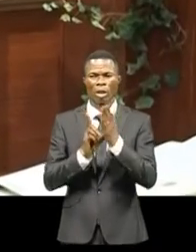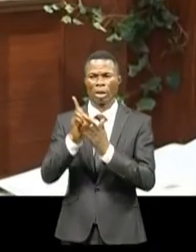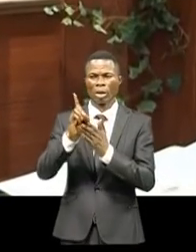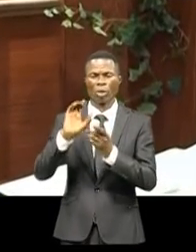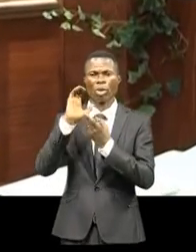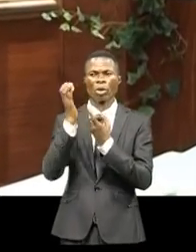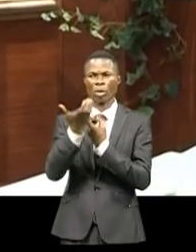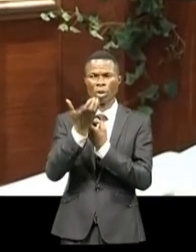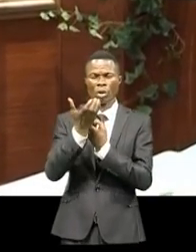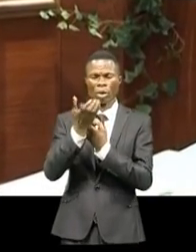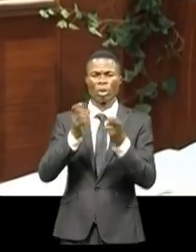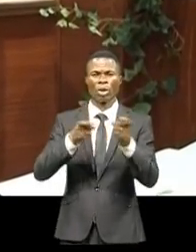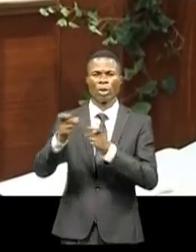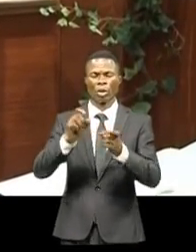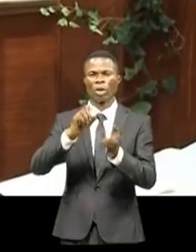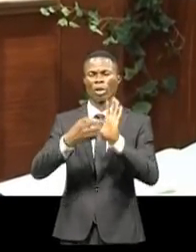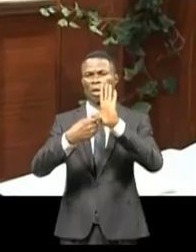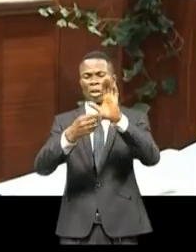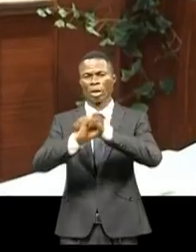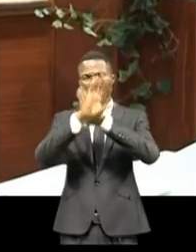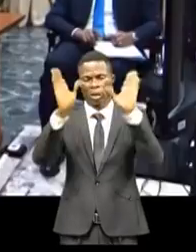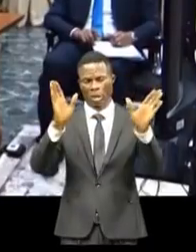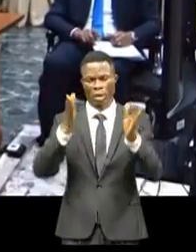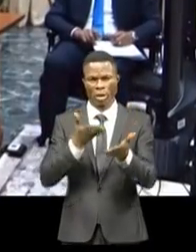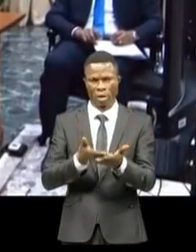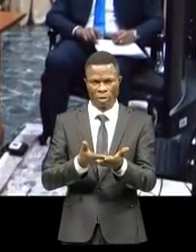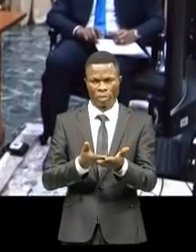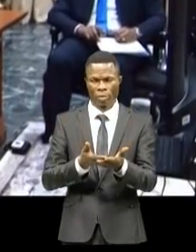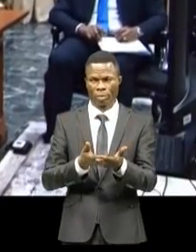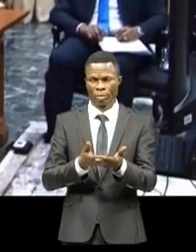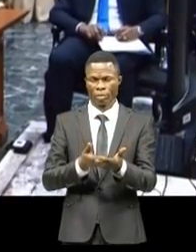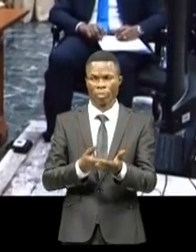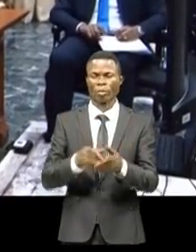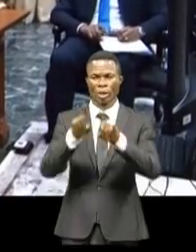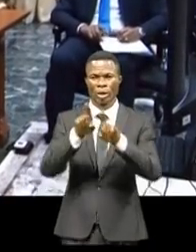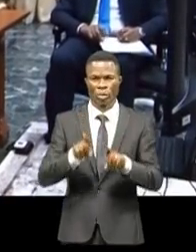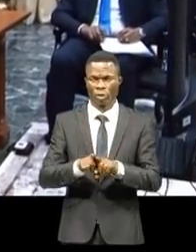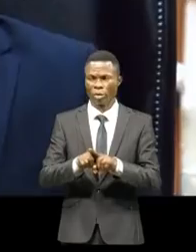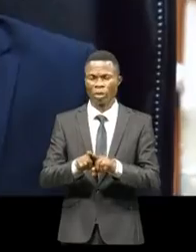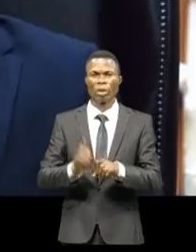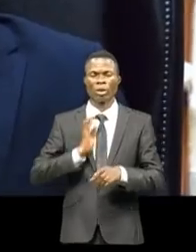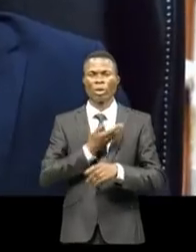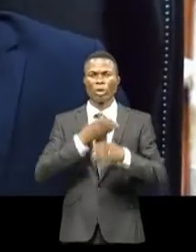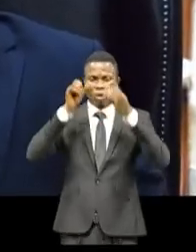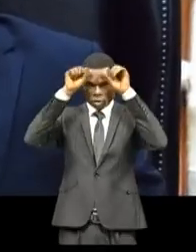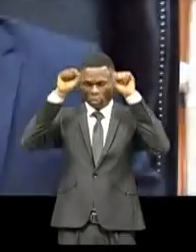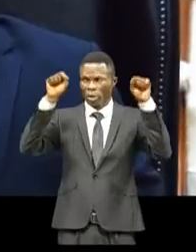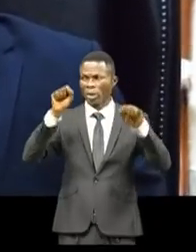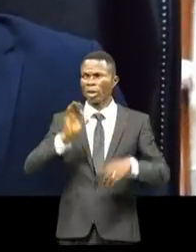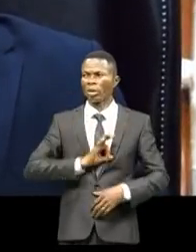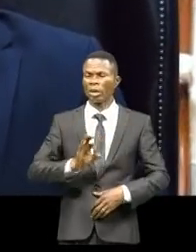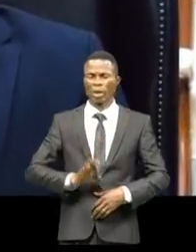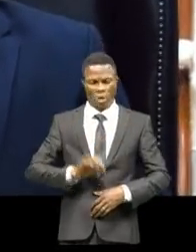une culture de pilotage, de transparence et de relevabilité. Par ailleurs, le président de la République